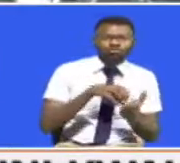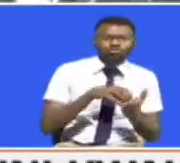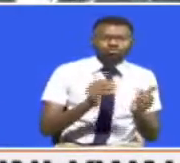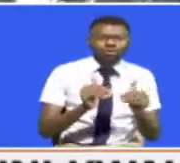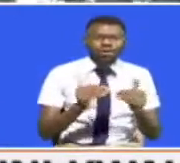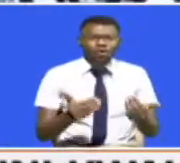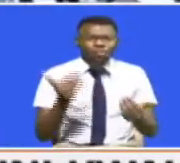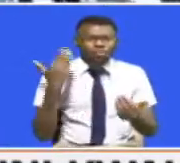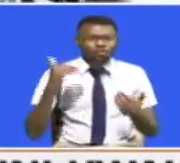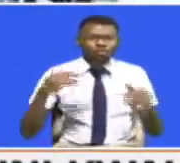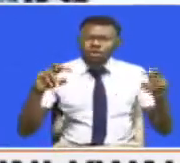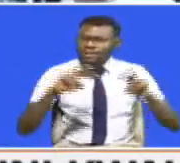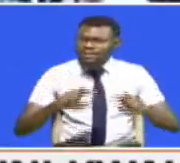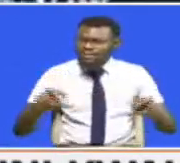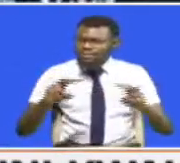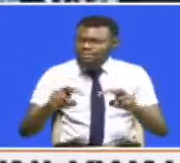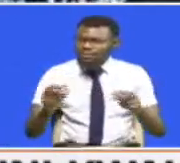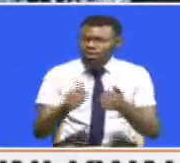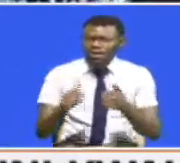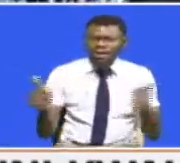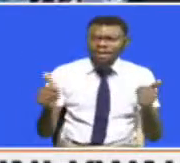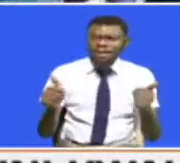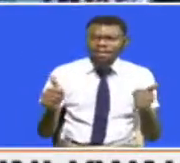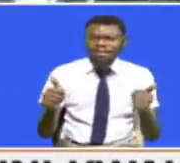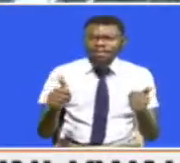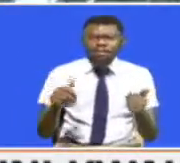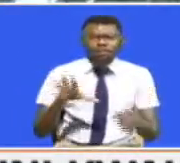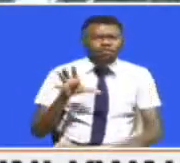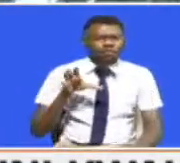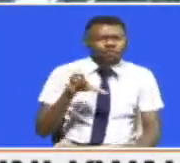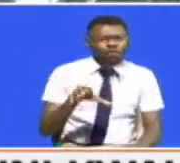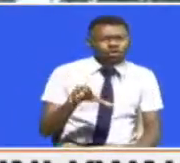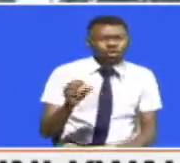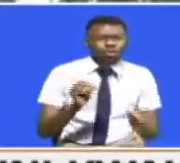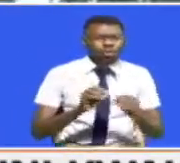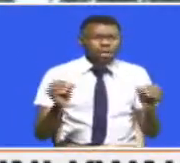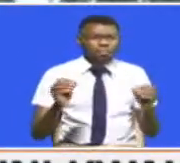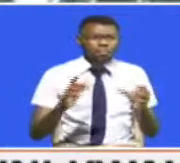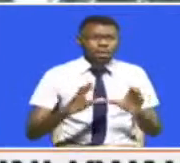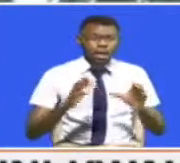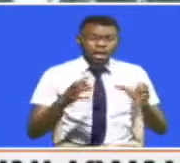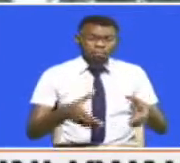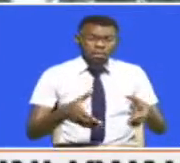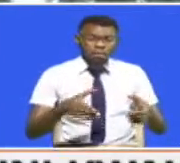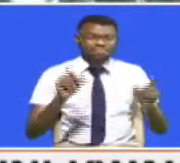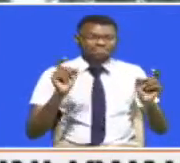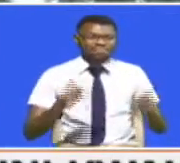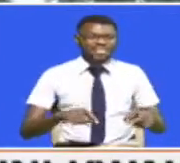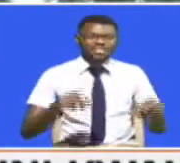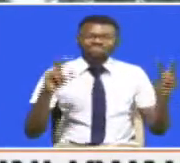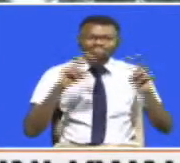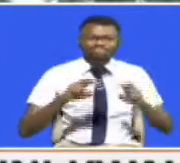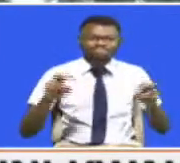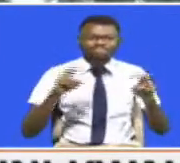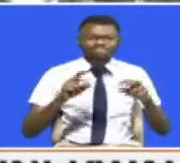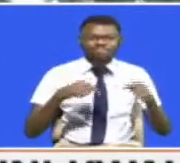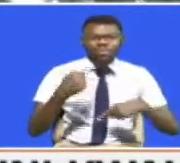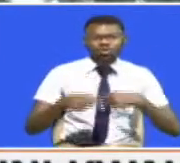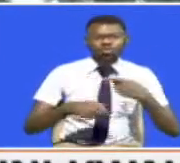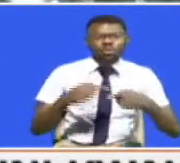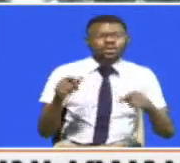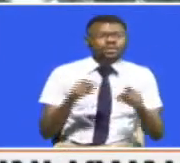madini kwa ridhaa zetu bila kulazimishwa, kwa sababu ili kampuni iweze kupata sehemu zingine za uchimbaji madini,